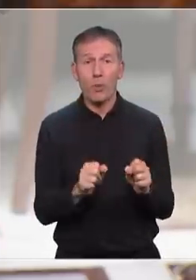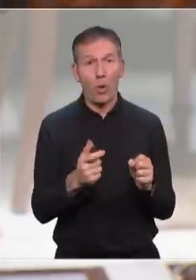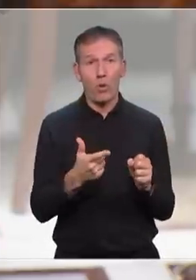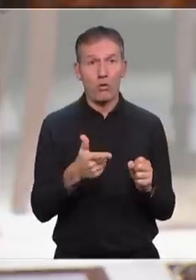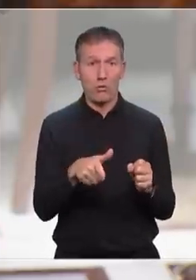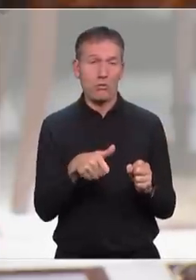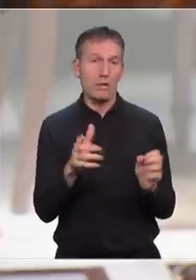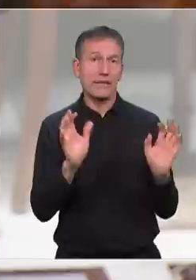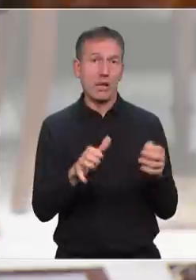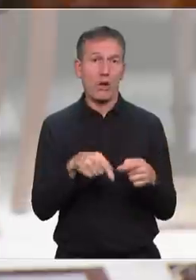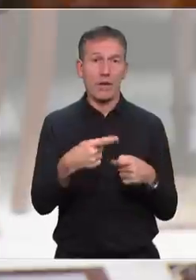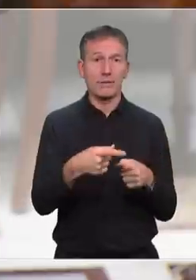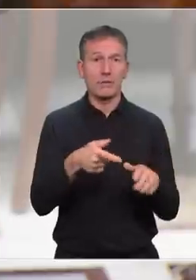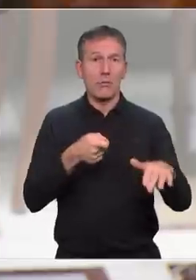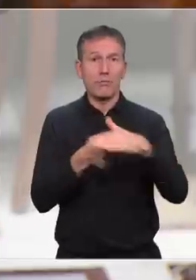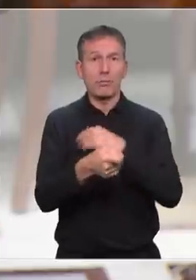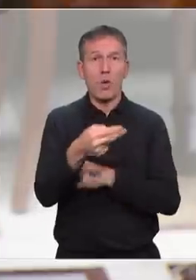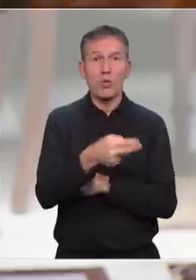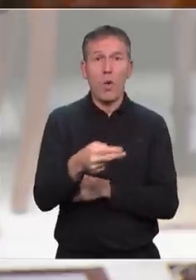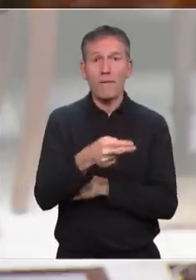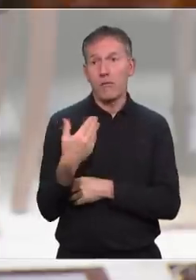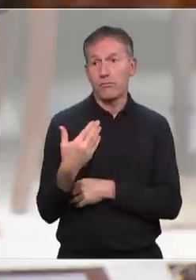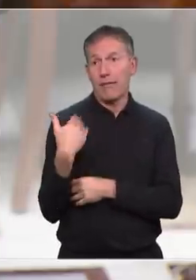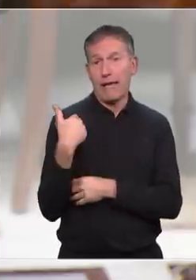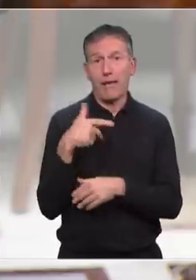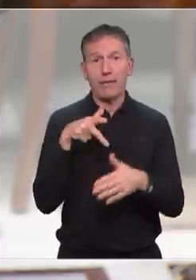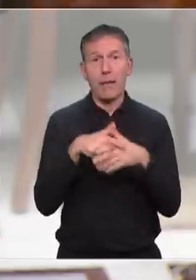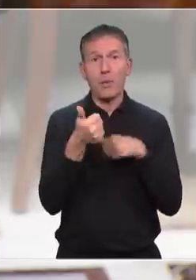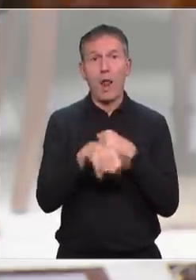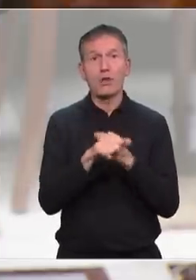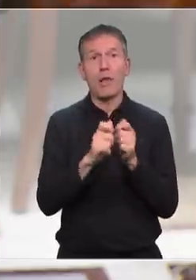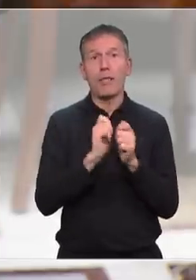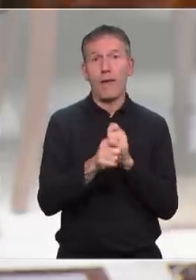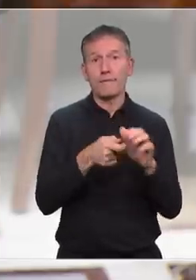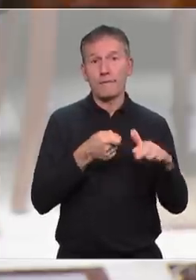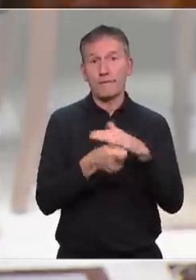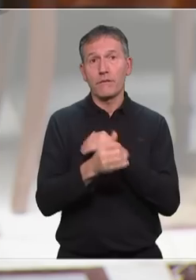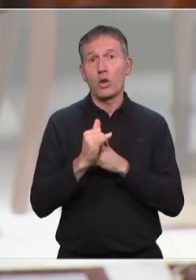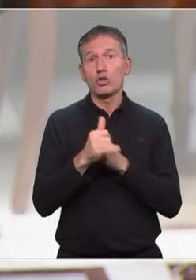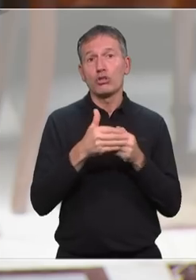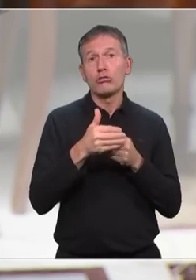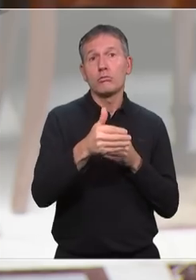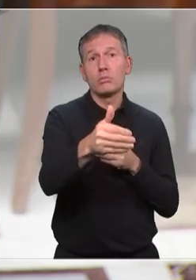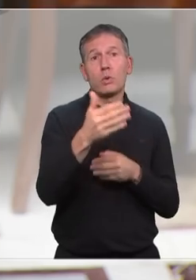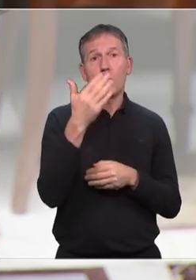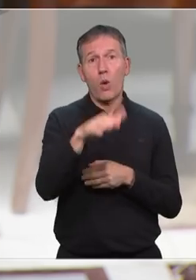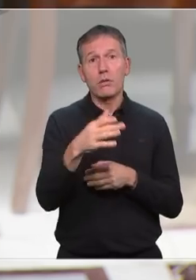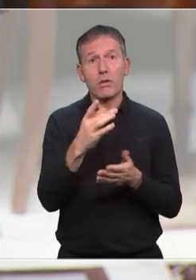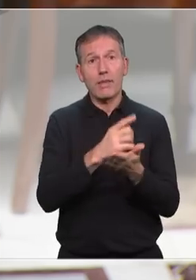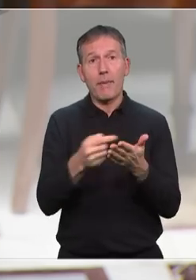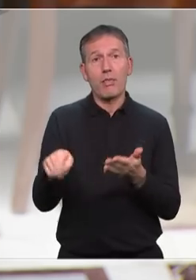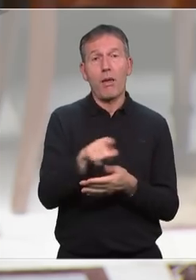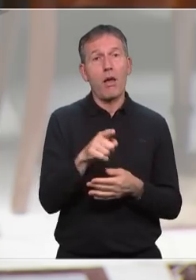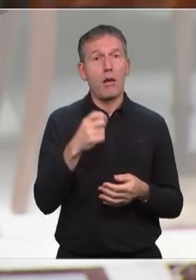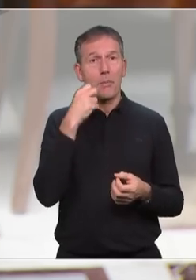calamités sécheresse dès le mois de novembre. Les premiers versements ont eu lieu au début de la semaine, jusqu'au, évidemment, pour les autres départements qui rentreront au printemps. Mais